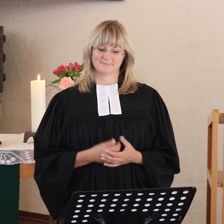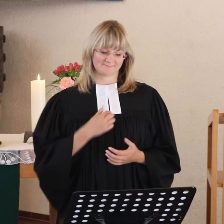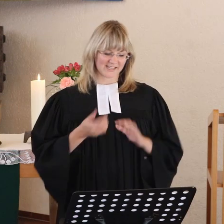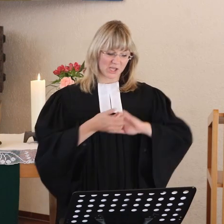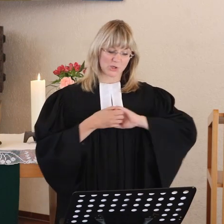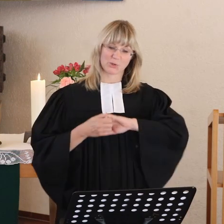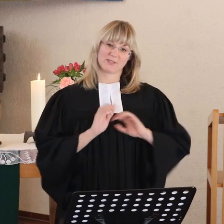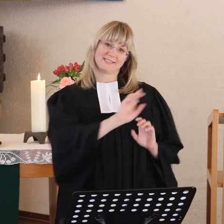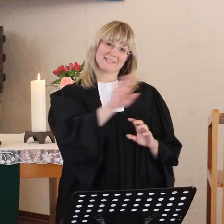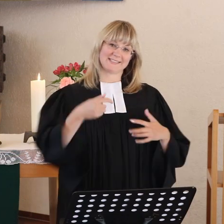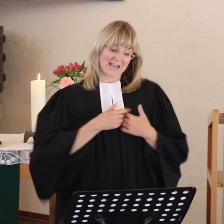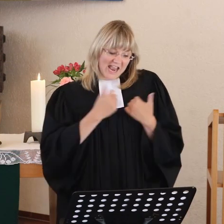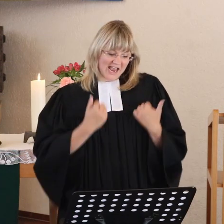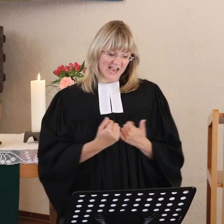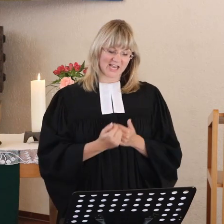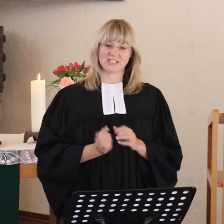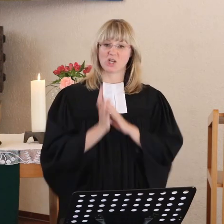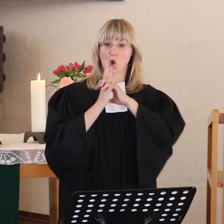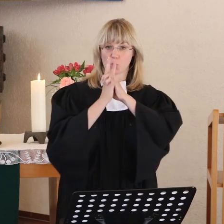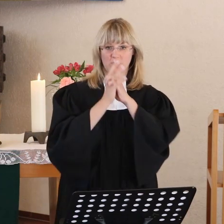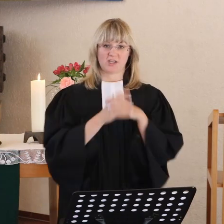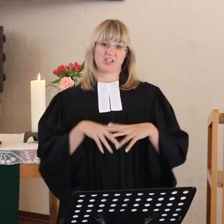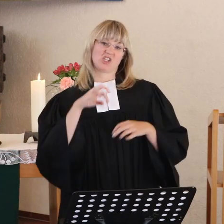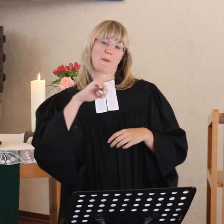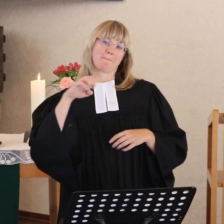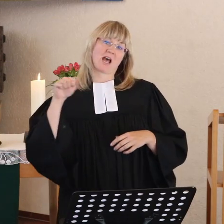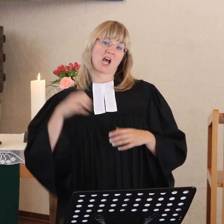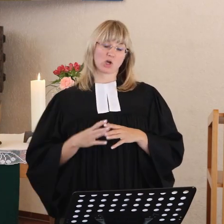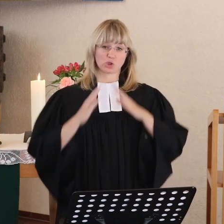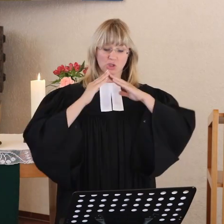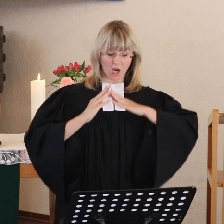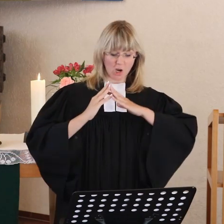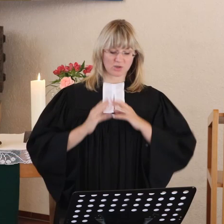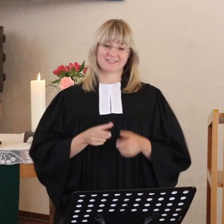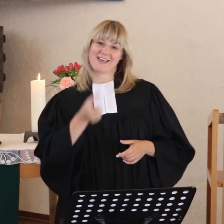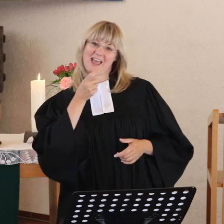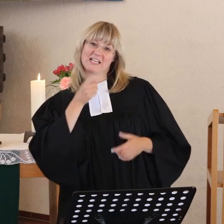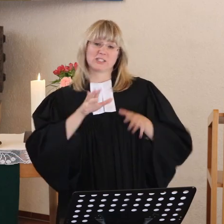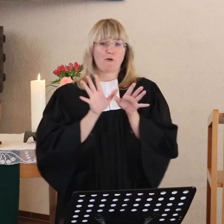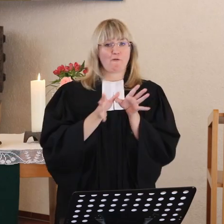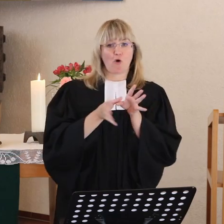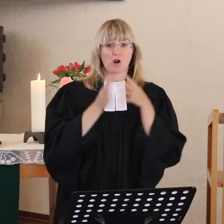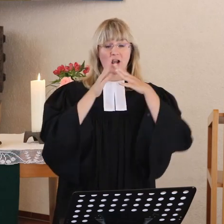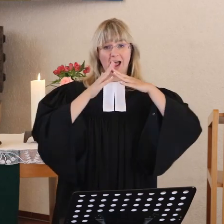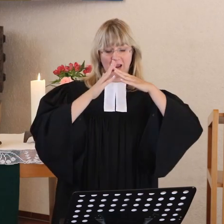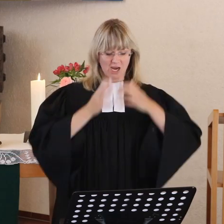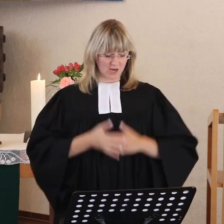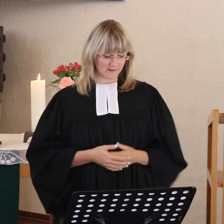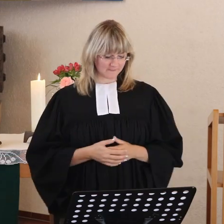Ich grüße Sie und euch ganz herzlich aus dem Ökumenischen Zentrum Markushaus in